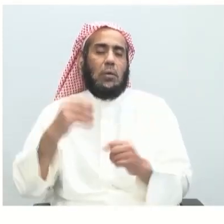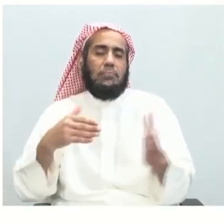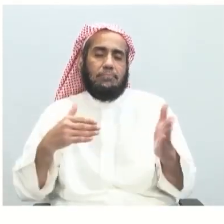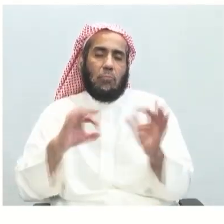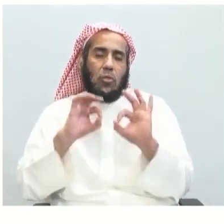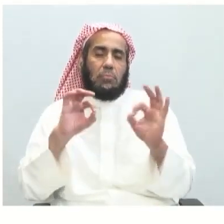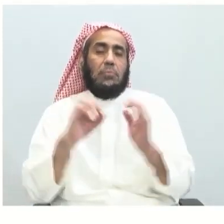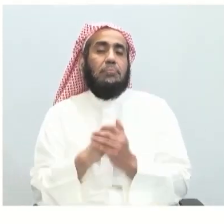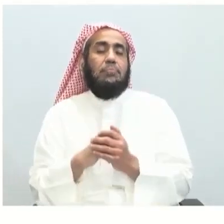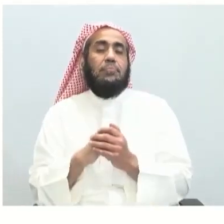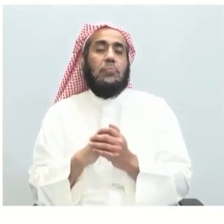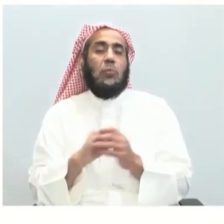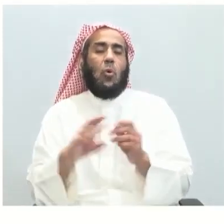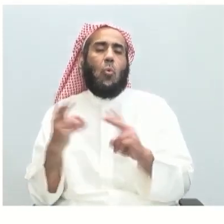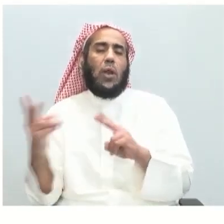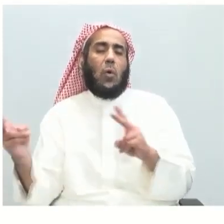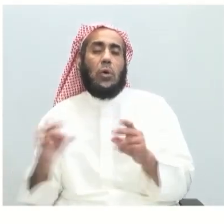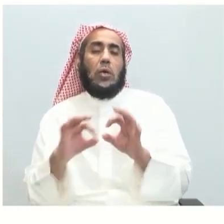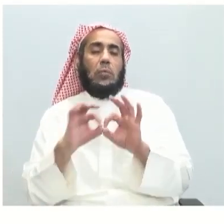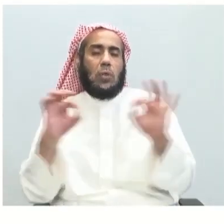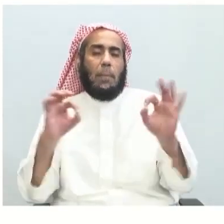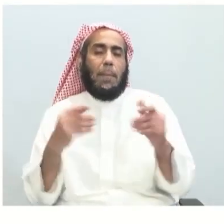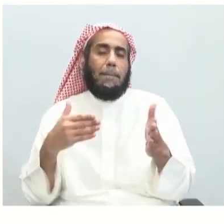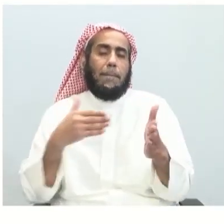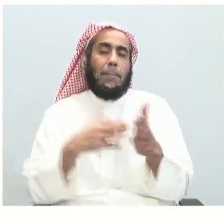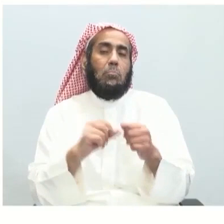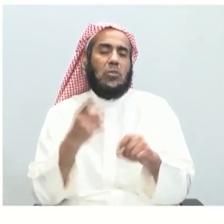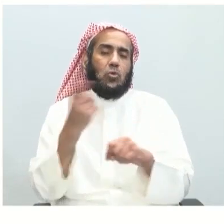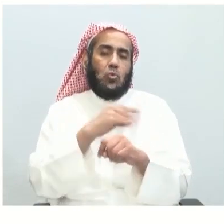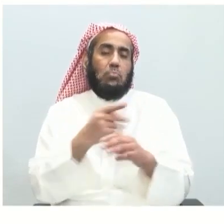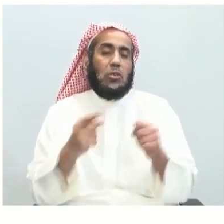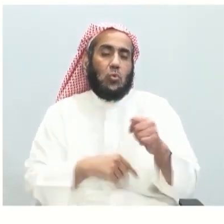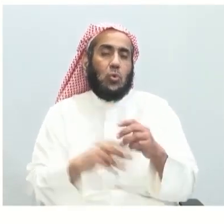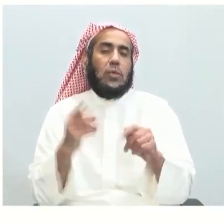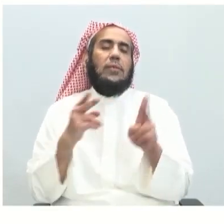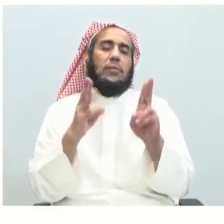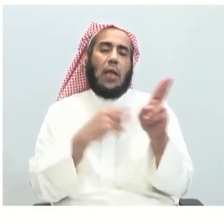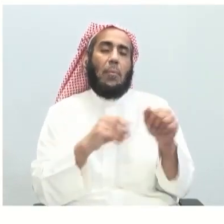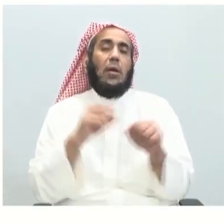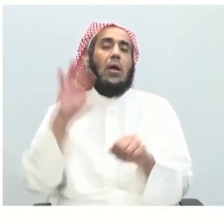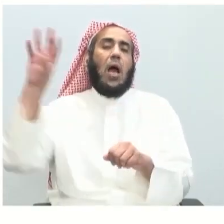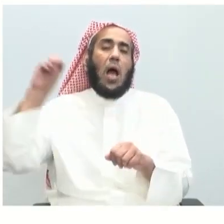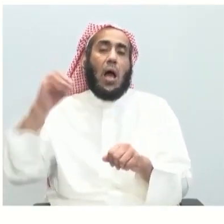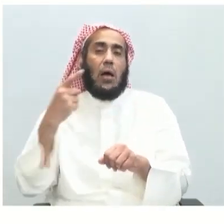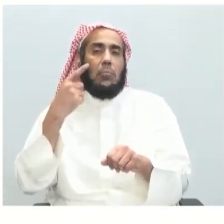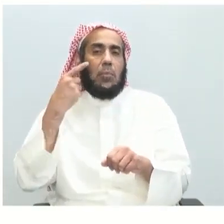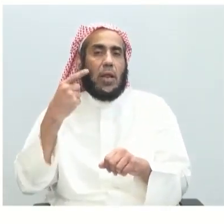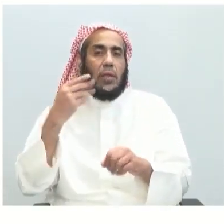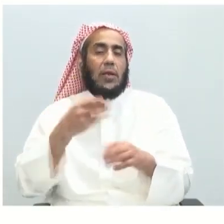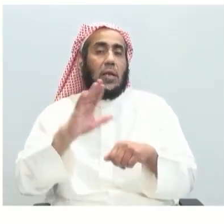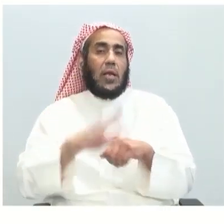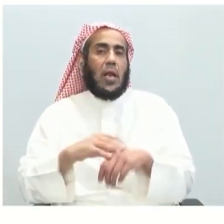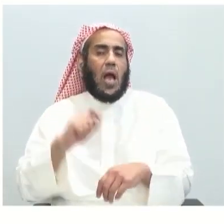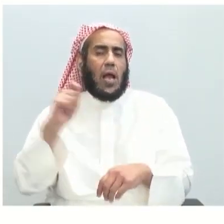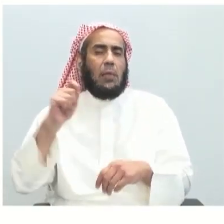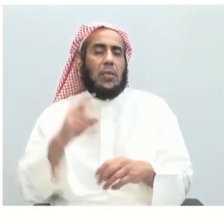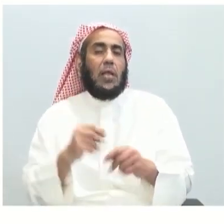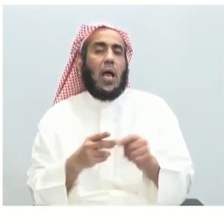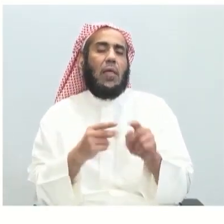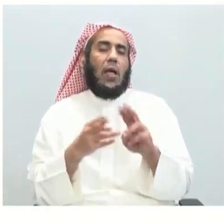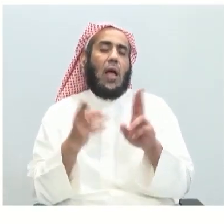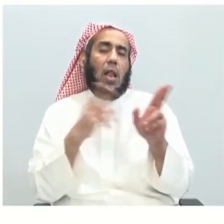متممات الجمله ونوع المتمم متمم منصوب مجرور تابع النظر الى قيمه هذا